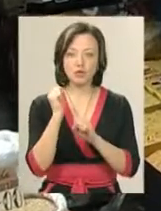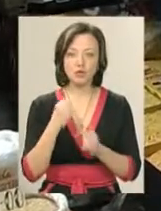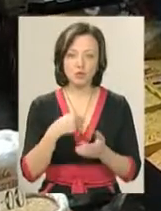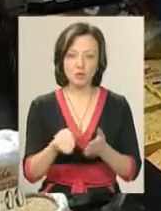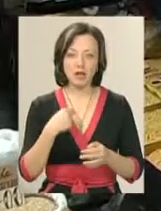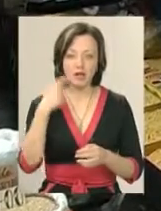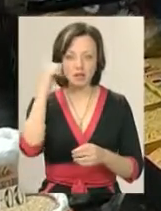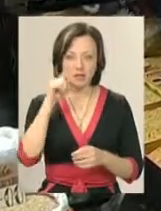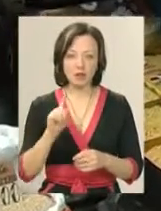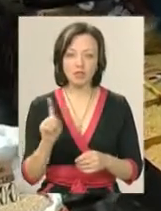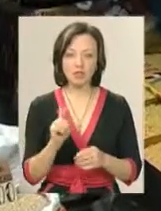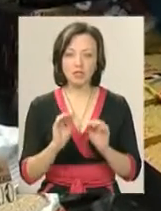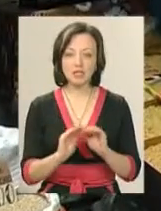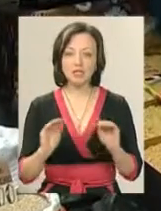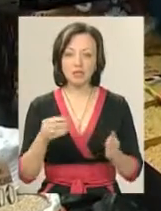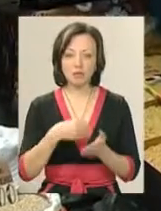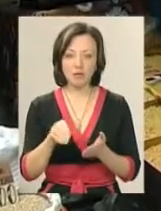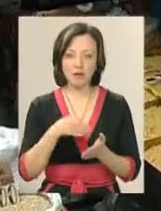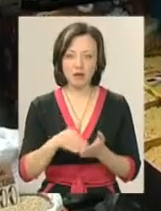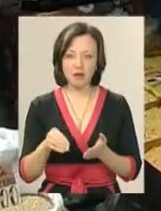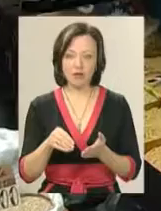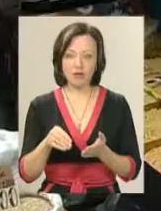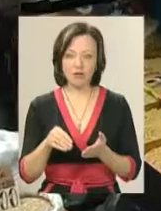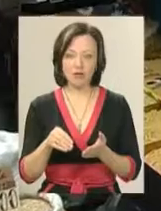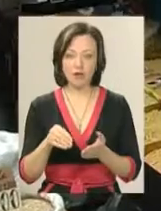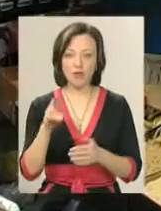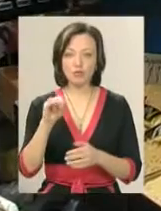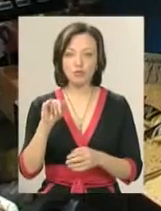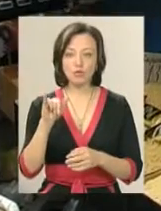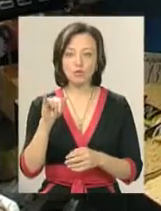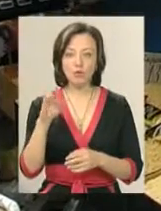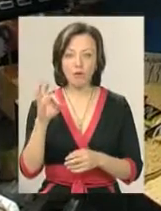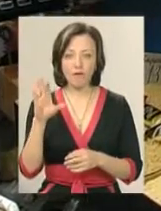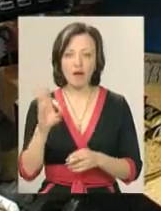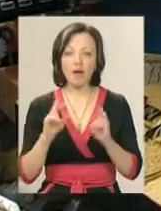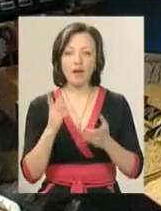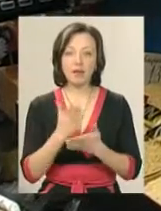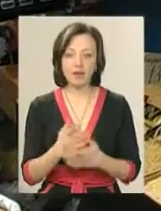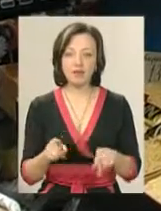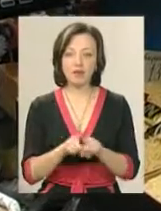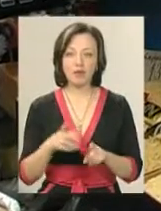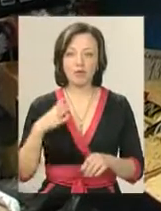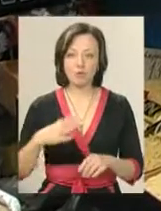що? Я знаю, що діти купують на базарі на добову. Як є, так мусять